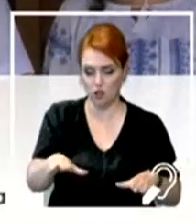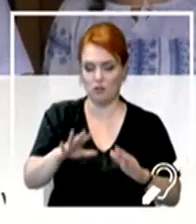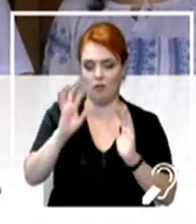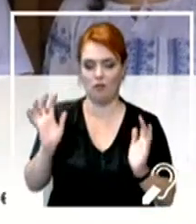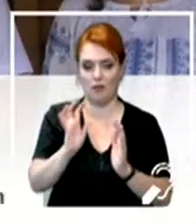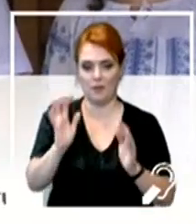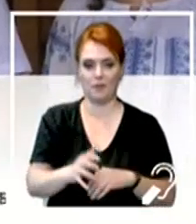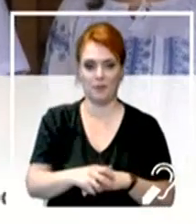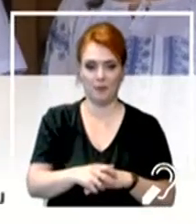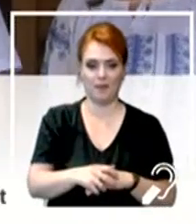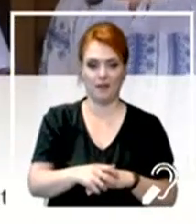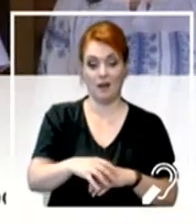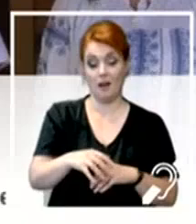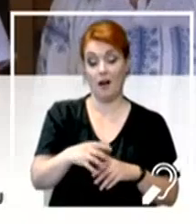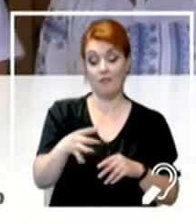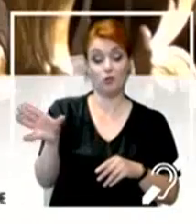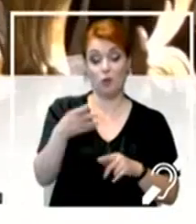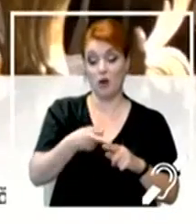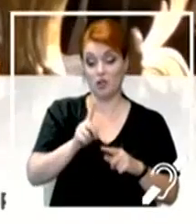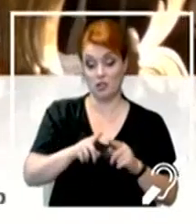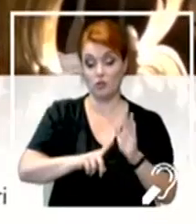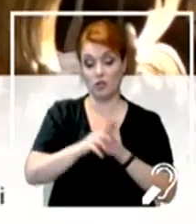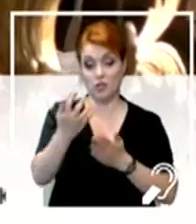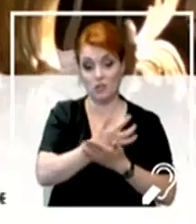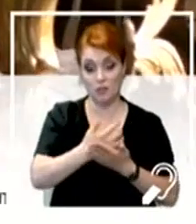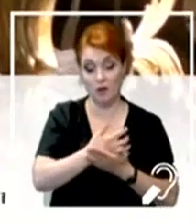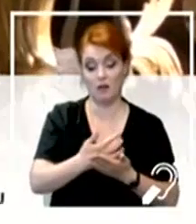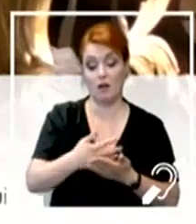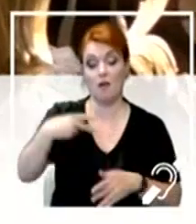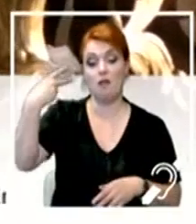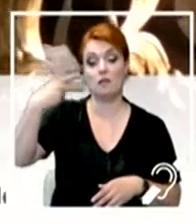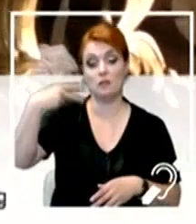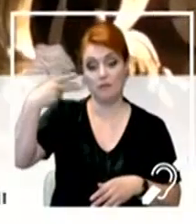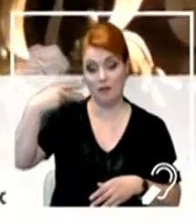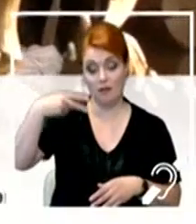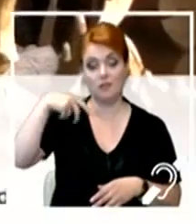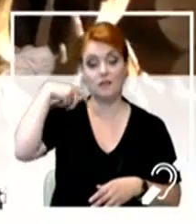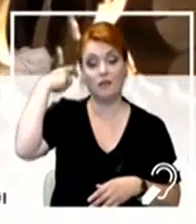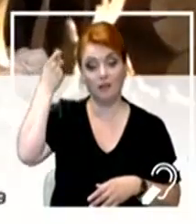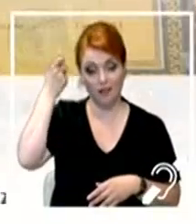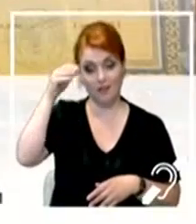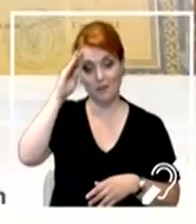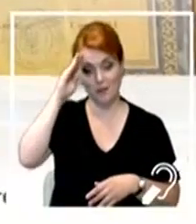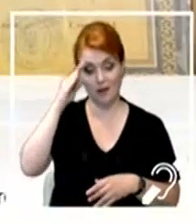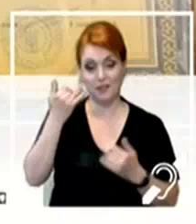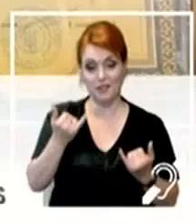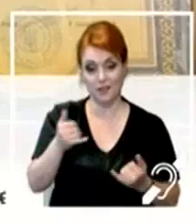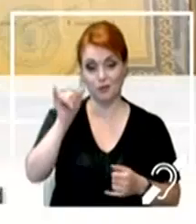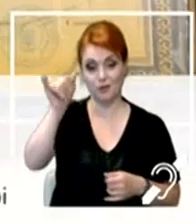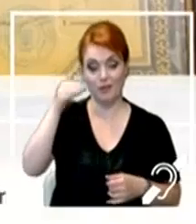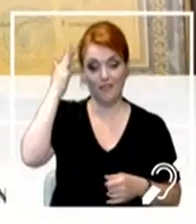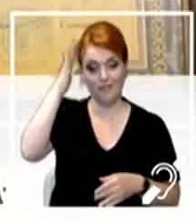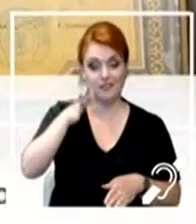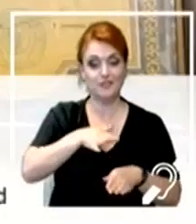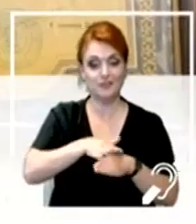ani, a fost o muncă destul de mare. El va păstra toate obiceiile, tradițiile,